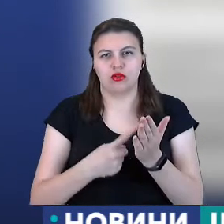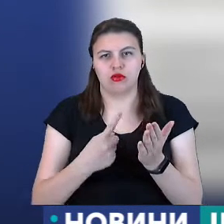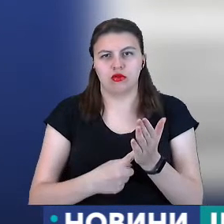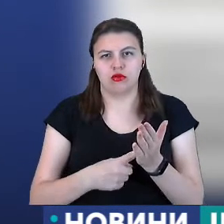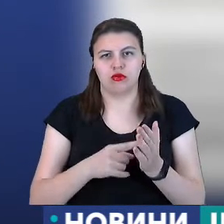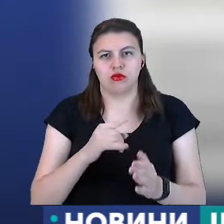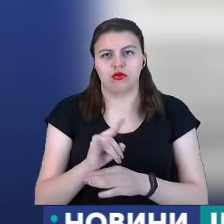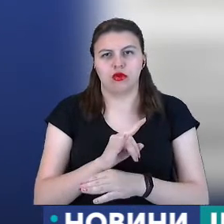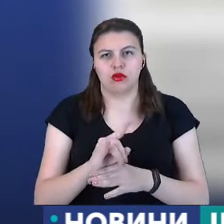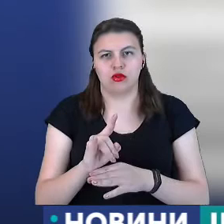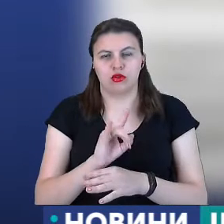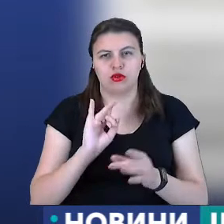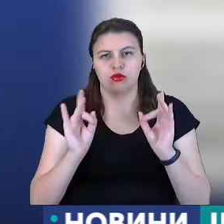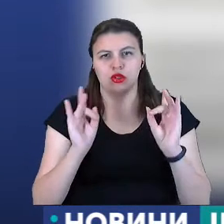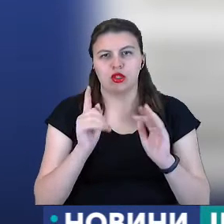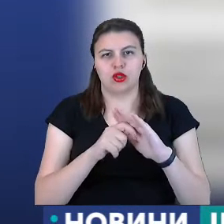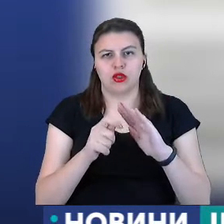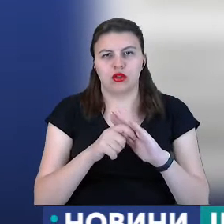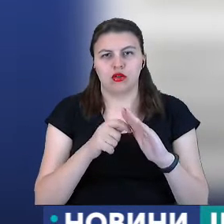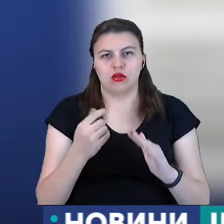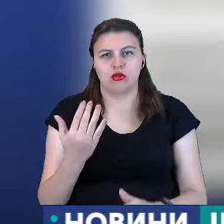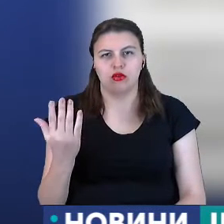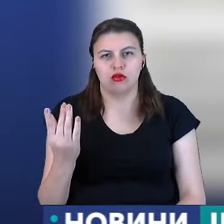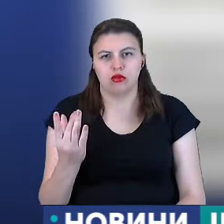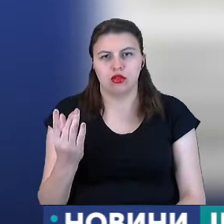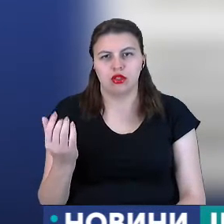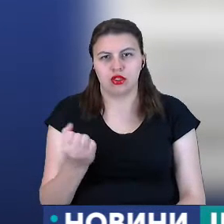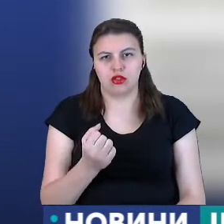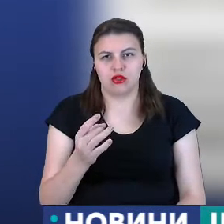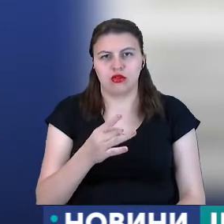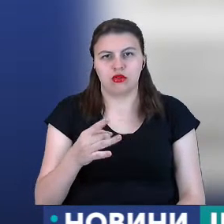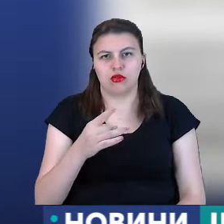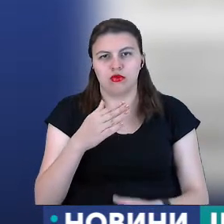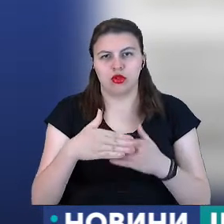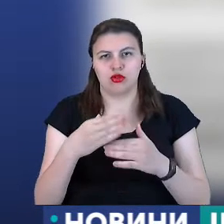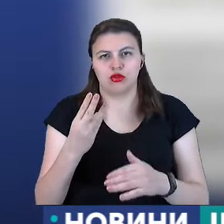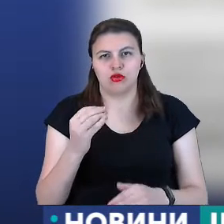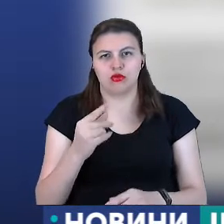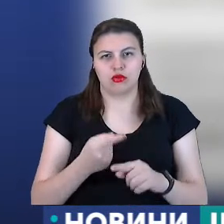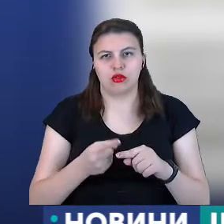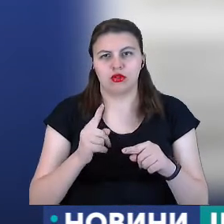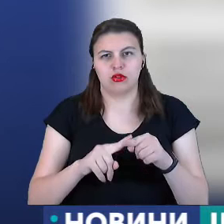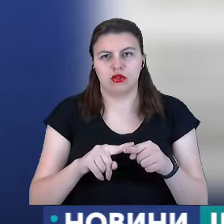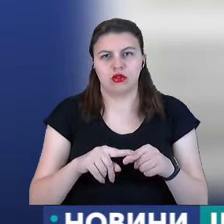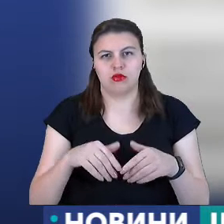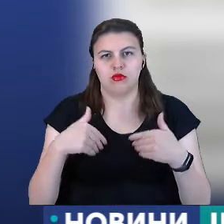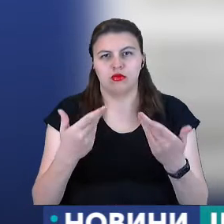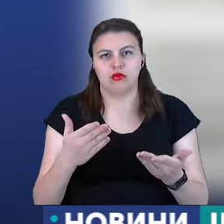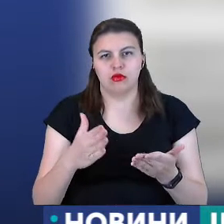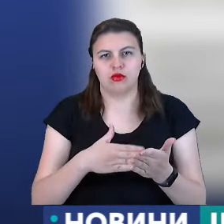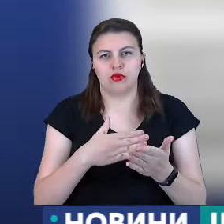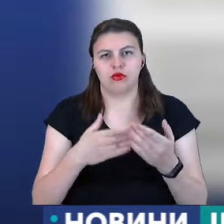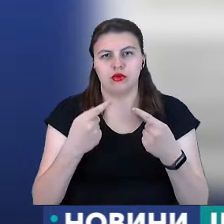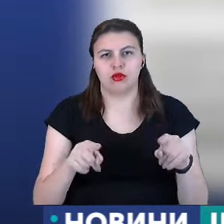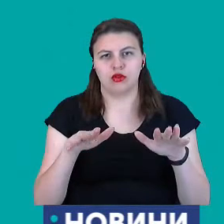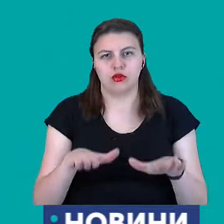протягом кількох тижнів щодо району біля Шумів. Саме через це вони почали пропонувати зовсім інші точки для інспектування.